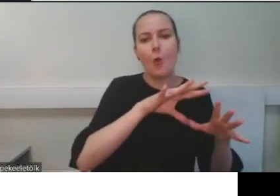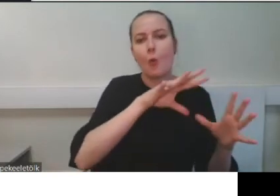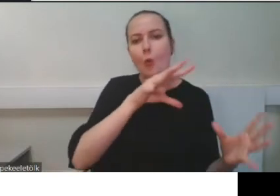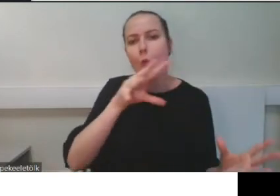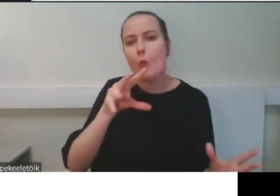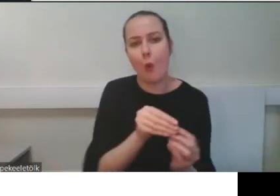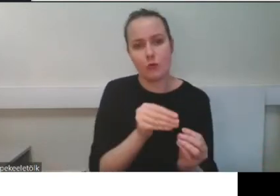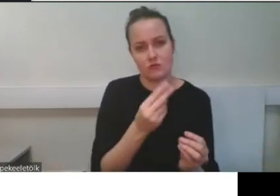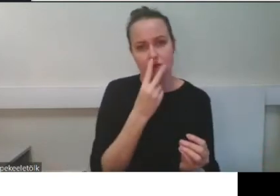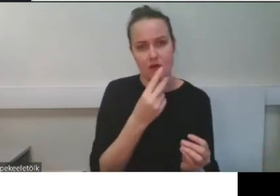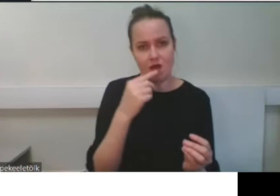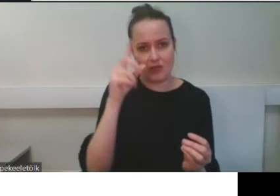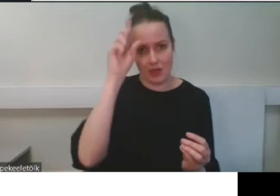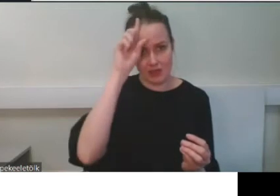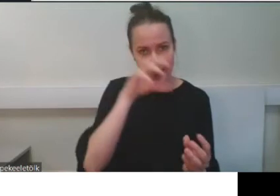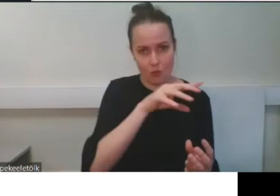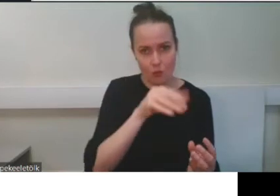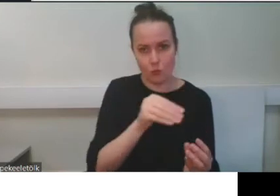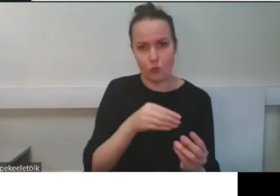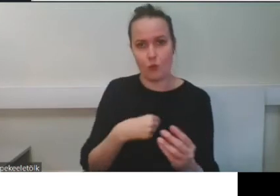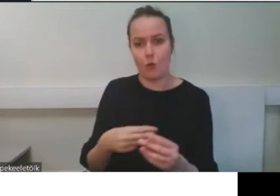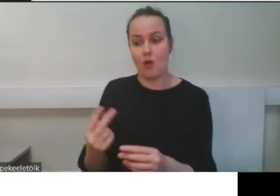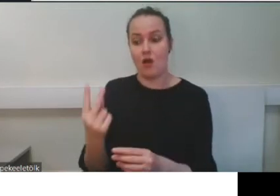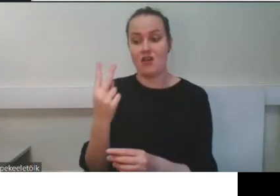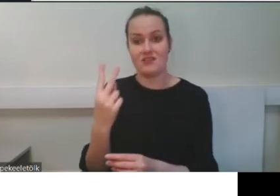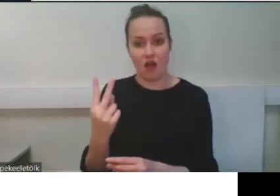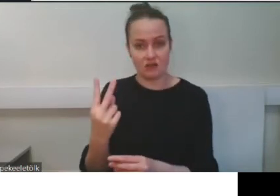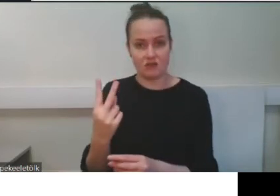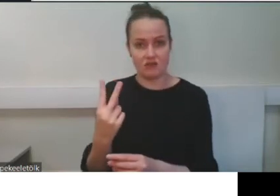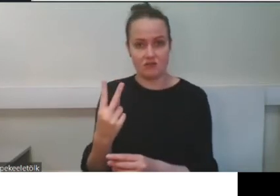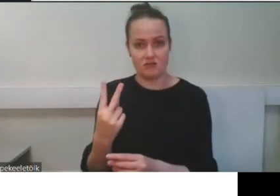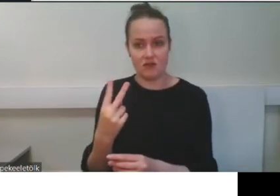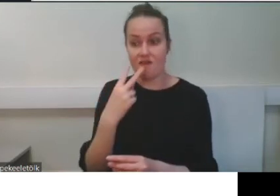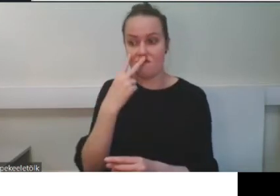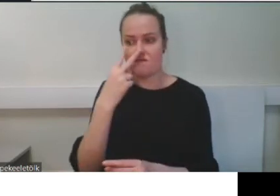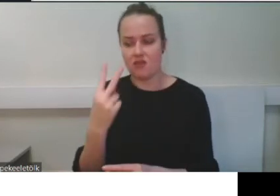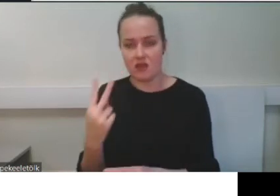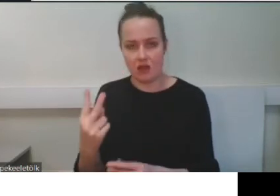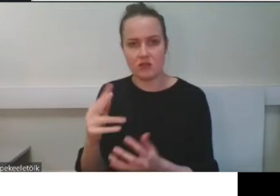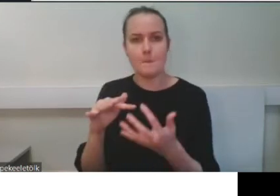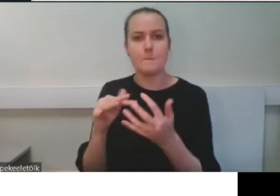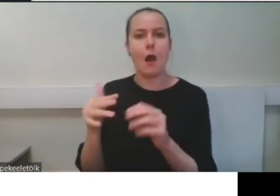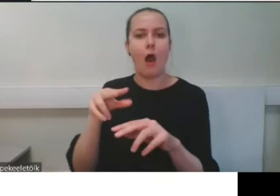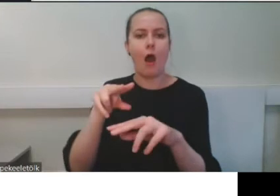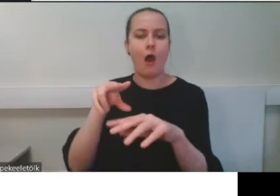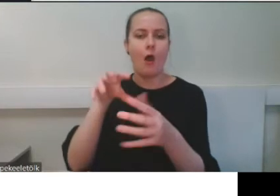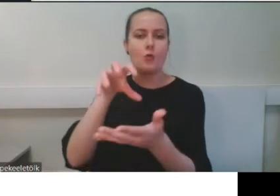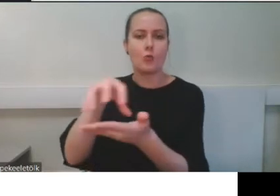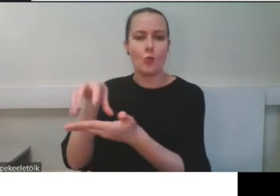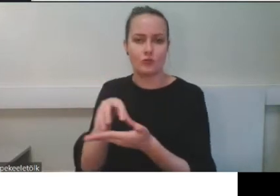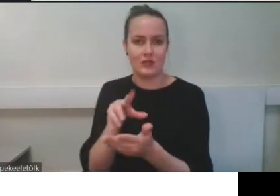aga H-veebi kaudu kogutakse andmeid mitte enam kohalikelt omavalitsustelt, vaid teenuse